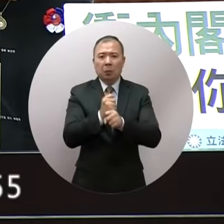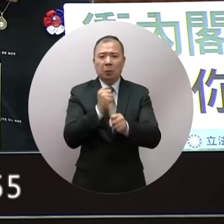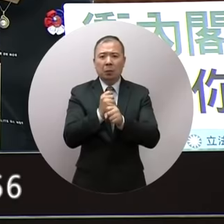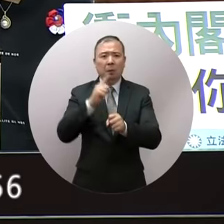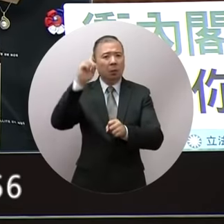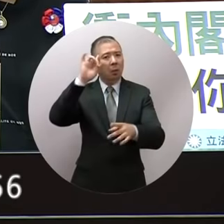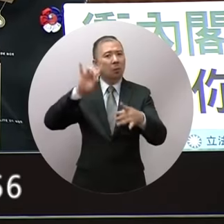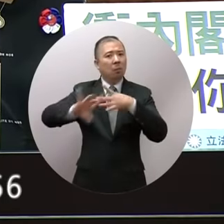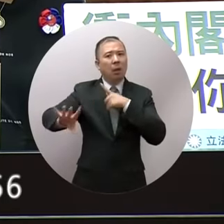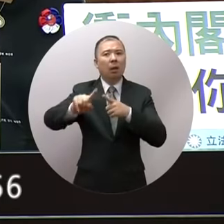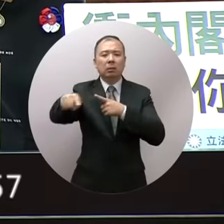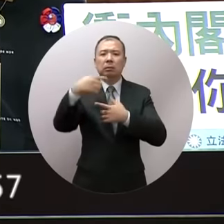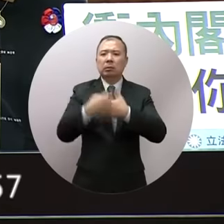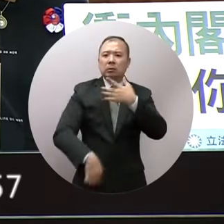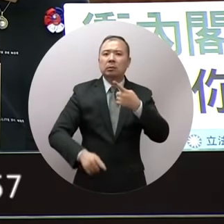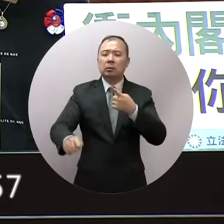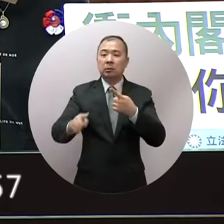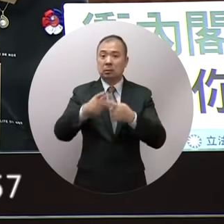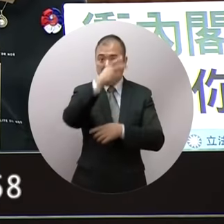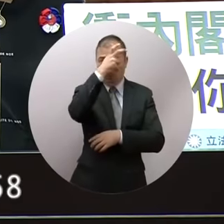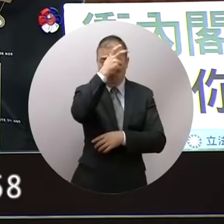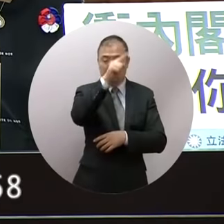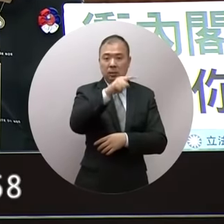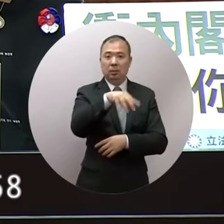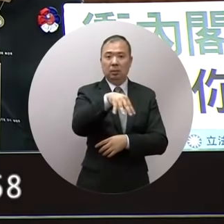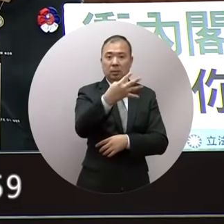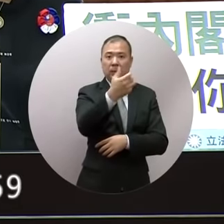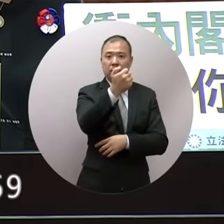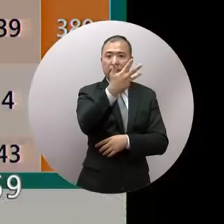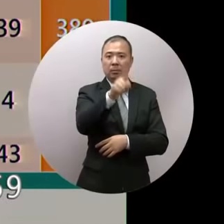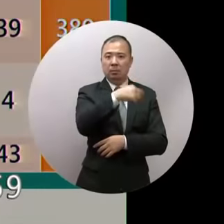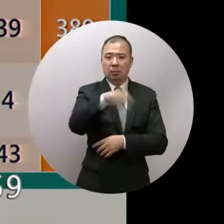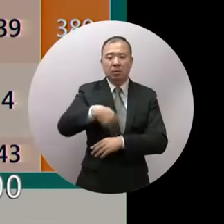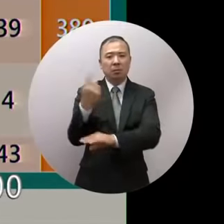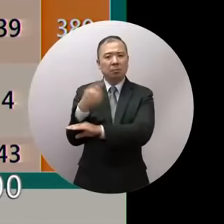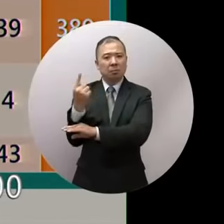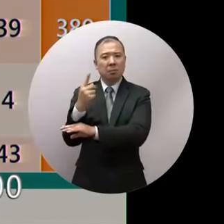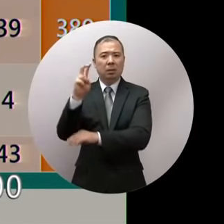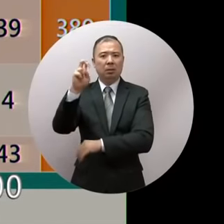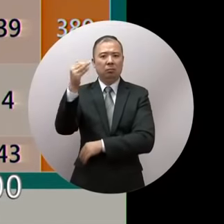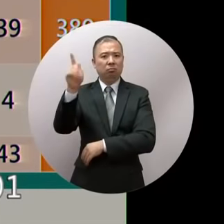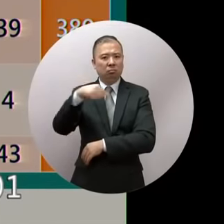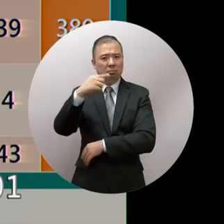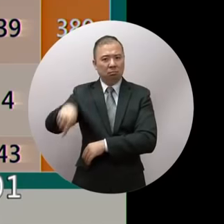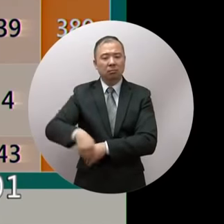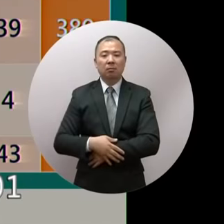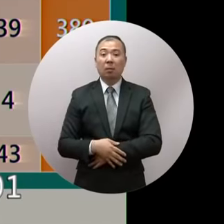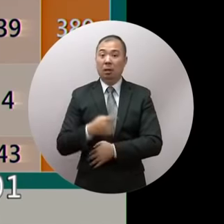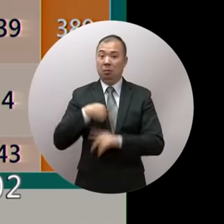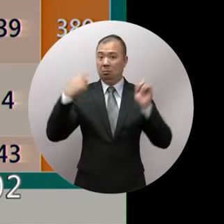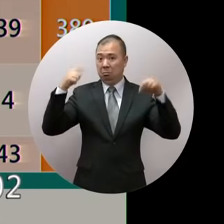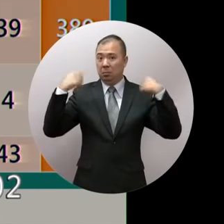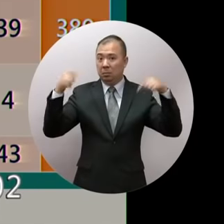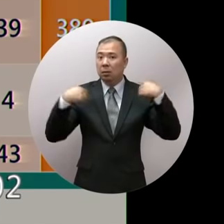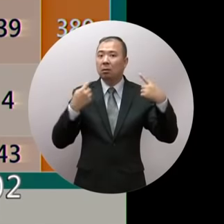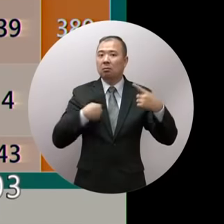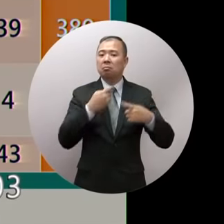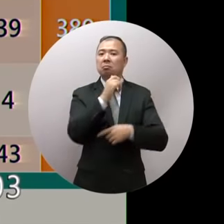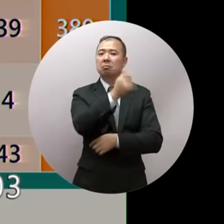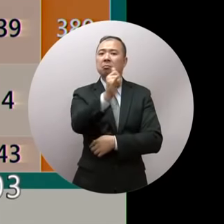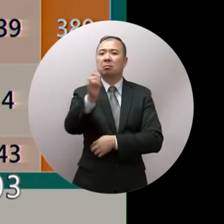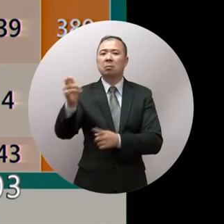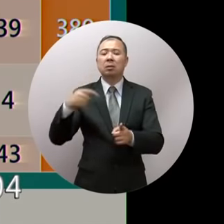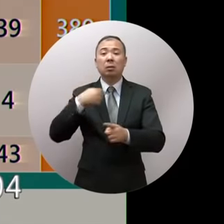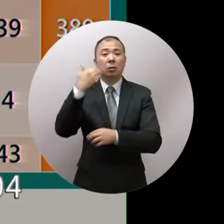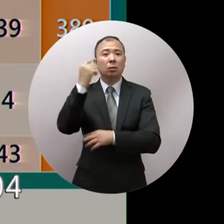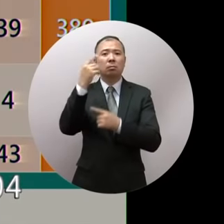哈！警察有458，然后消防有29。那我因为常常去跟这些殉职的